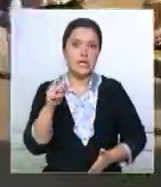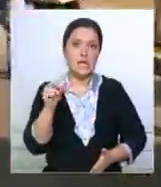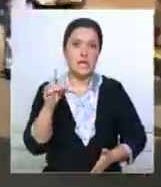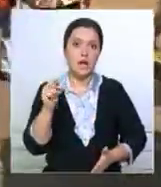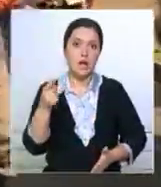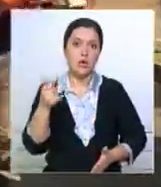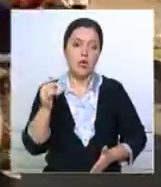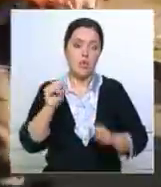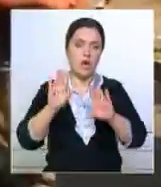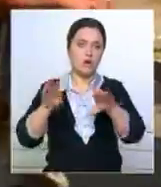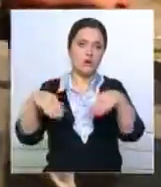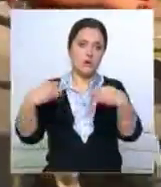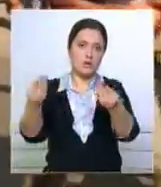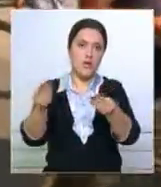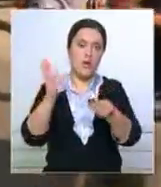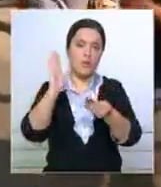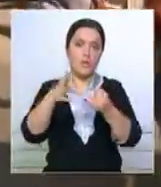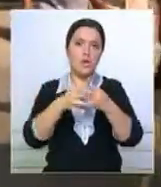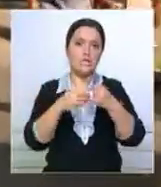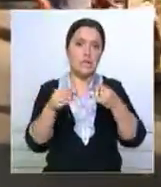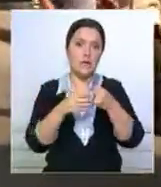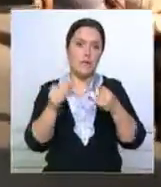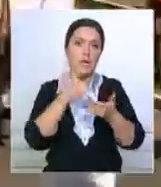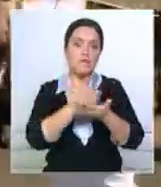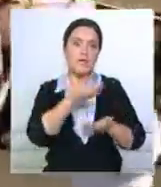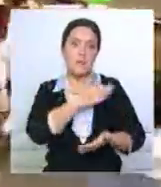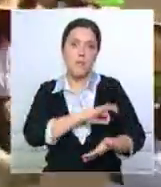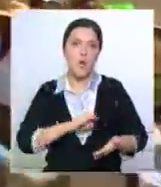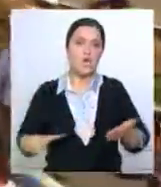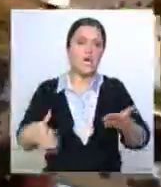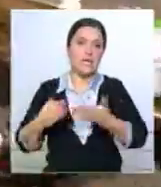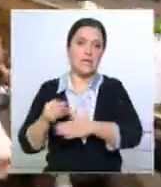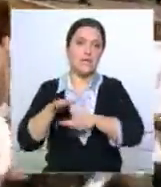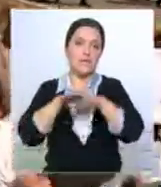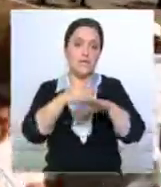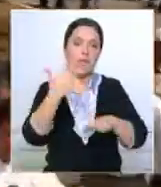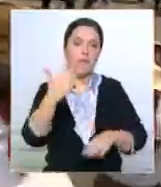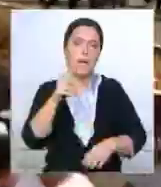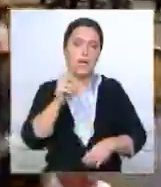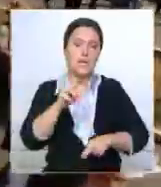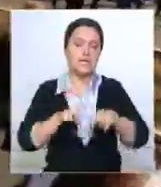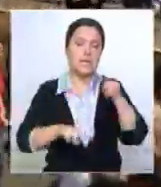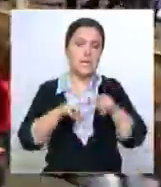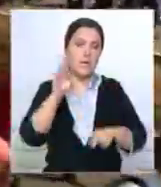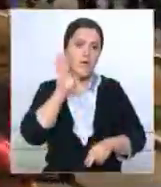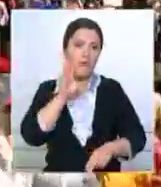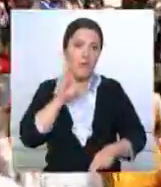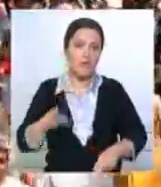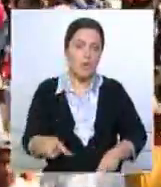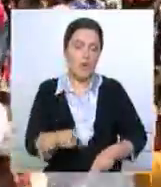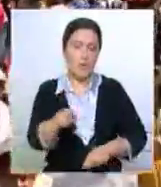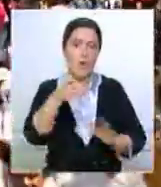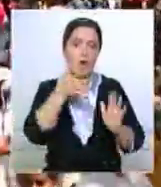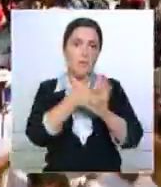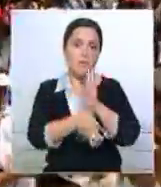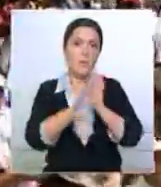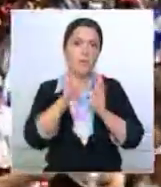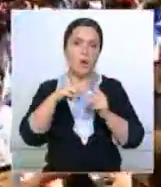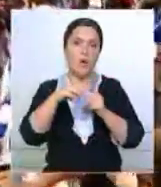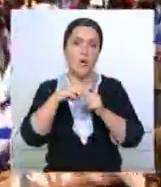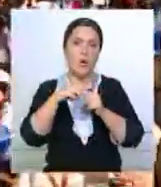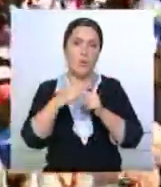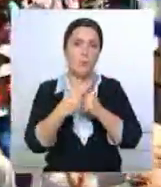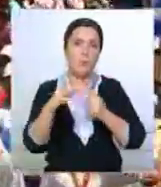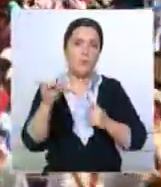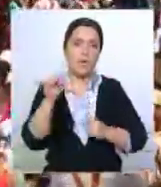Никарагуа предоставит эксклюзивную концессию в пользу инвестора и его партнеров на 50 лет. Строительство водного пути обойдется в полсотни миллиардов